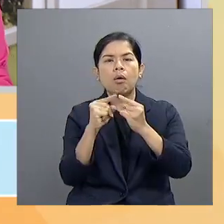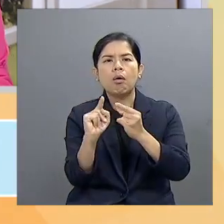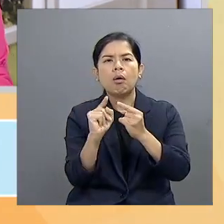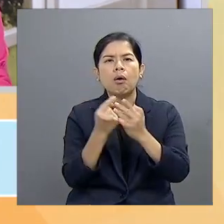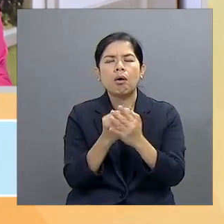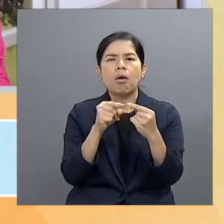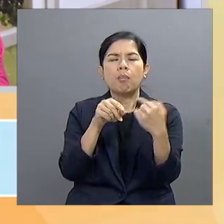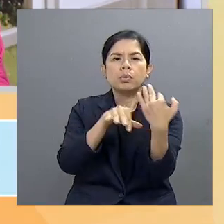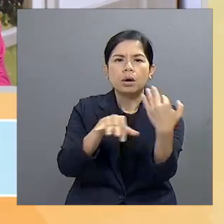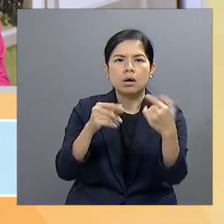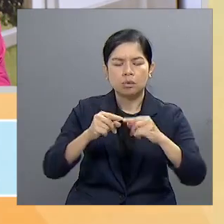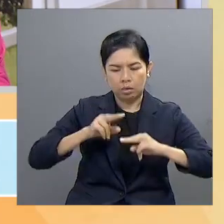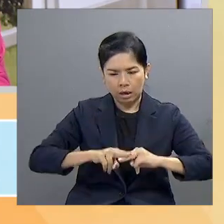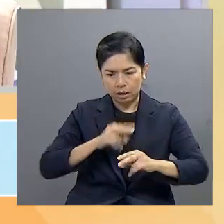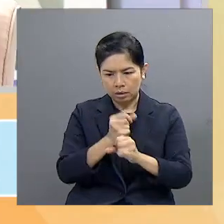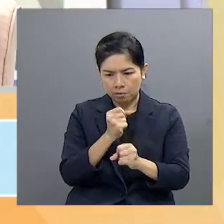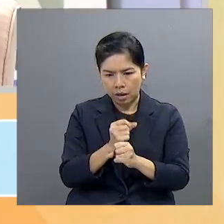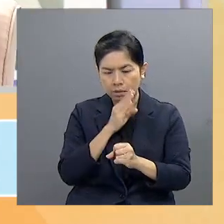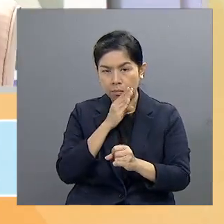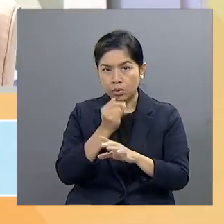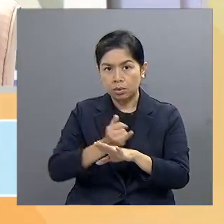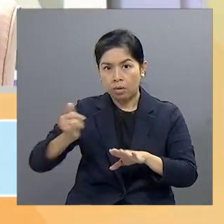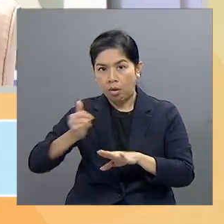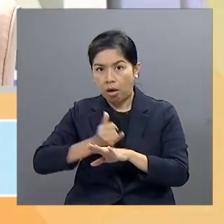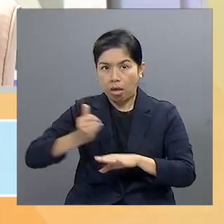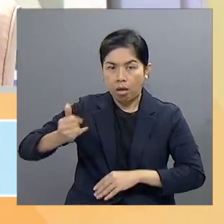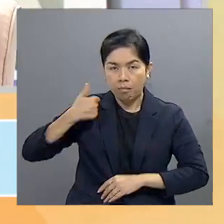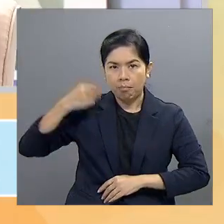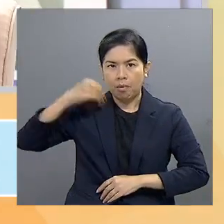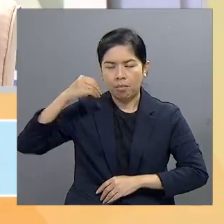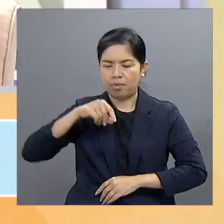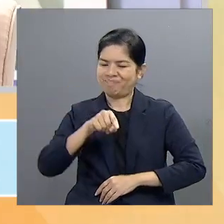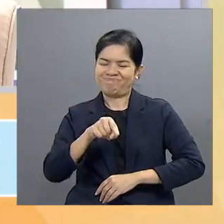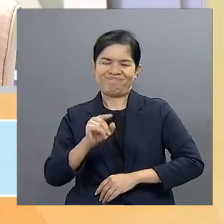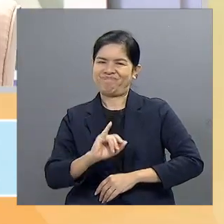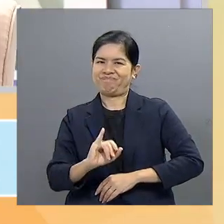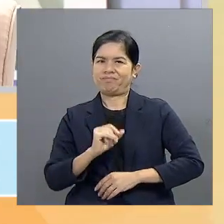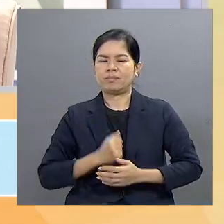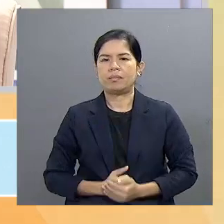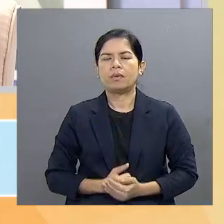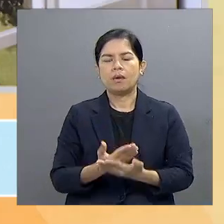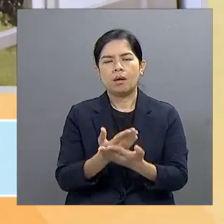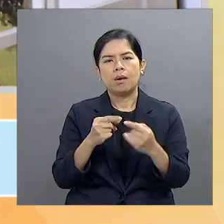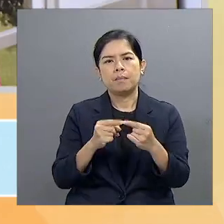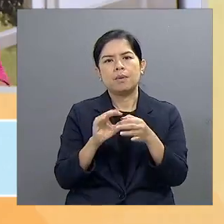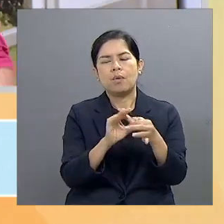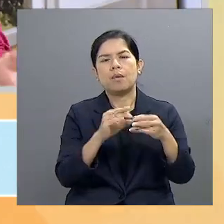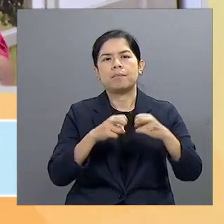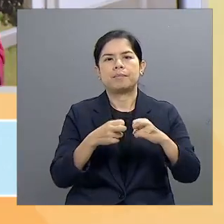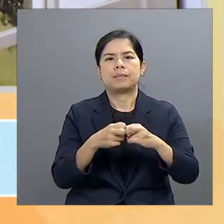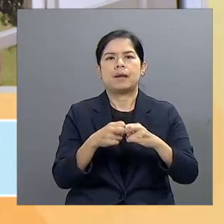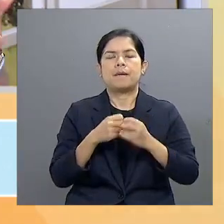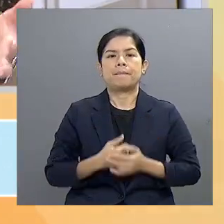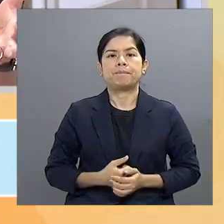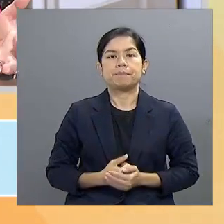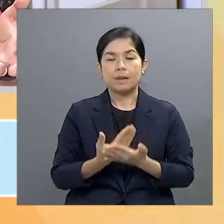คือโดนบันทึกนะ เอ๊ะคุณมีอะไรหรือเปล่าอย่างเงี้ยทั้งที่บางทีเราอาจจะแค่กลัวภาวะนั่งนาน แต่จริงๆอันนี้อาจารย์เห็นด้วยใช่ไหมครับคือบางทีเราไ